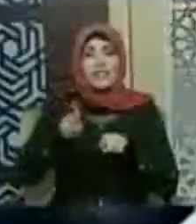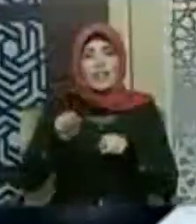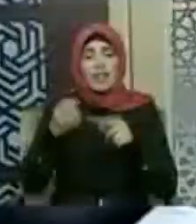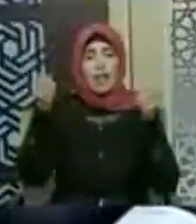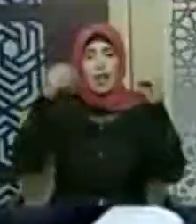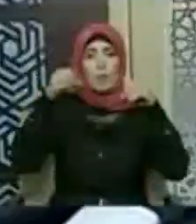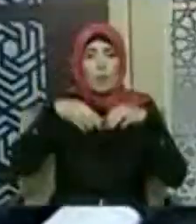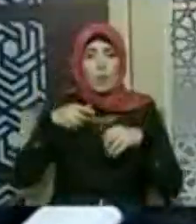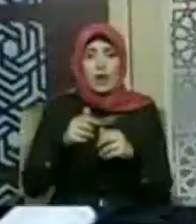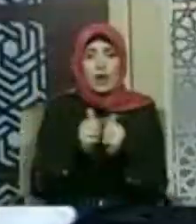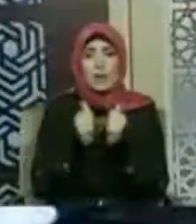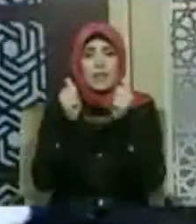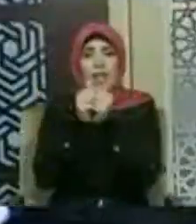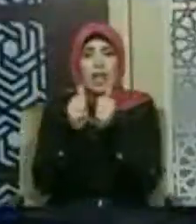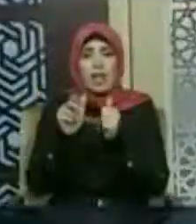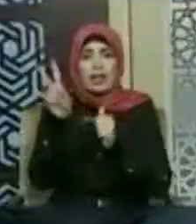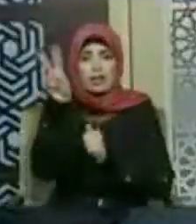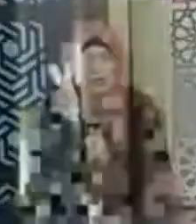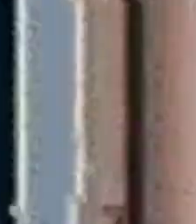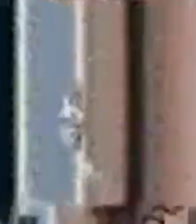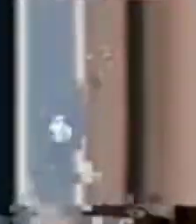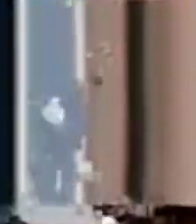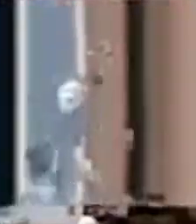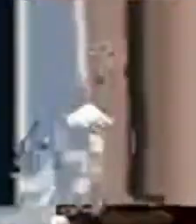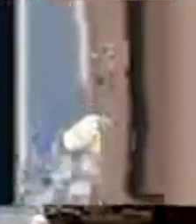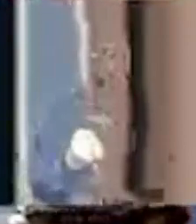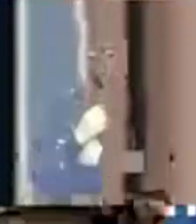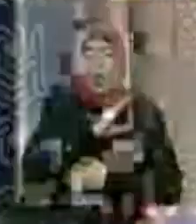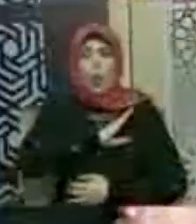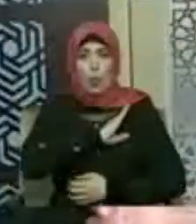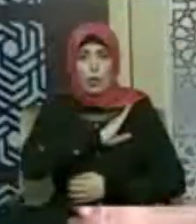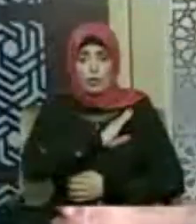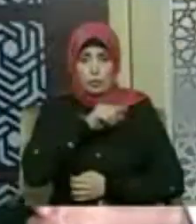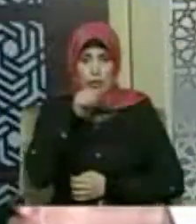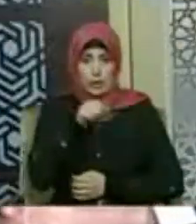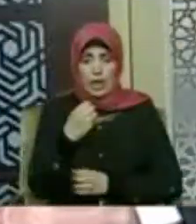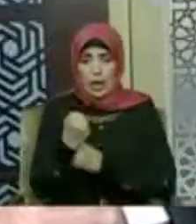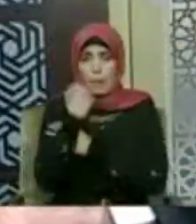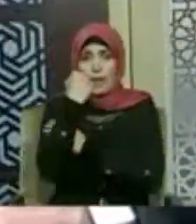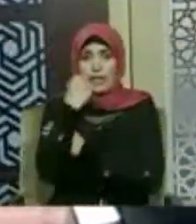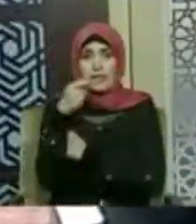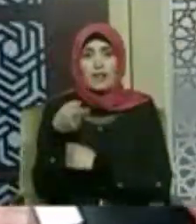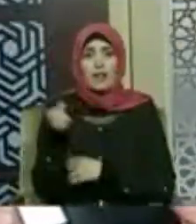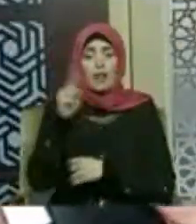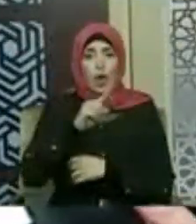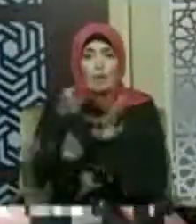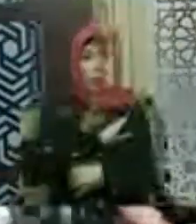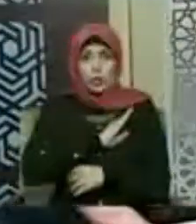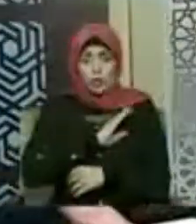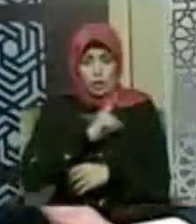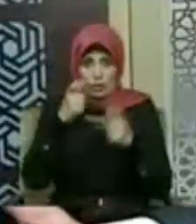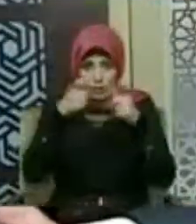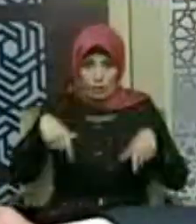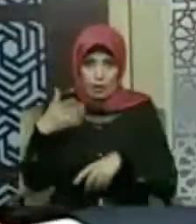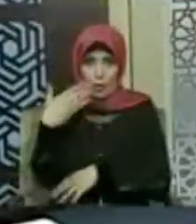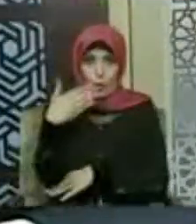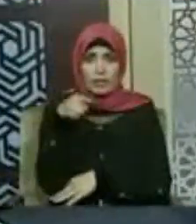مصري جعل روحه أمامه فداء لهذا الوطن